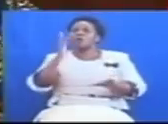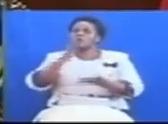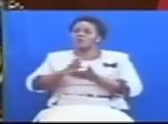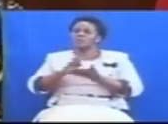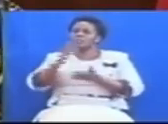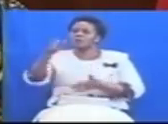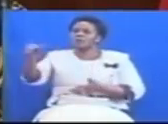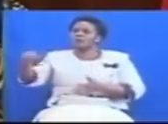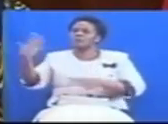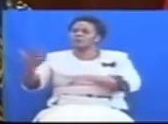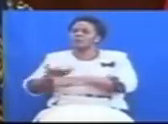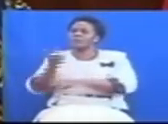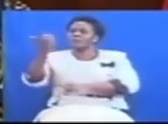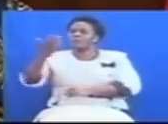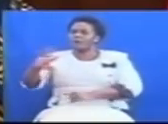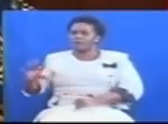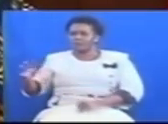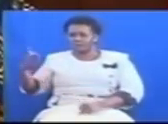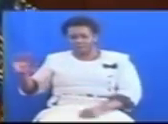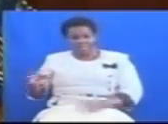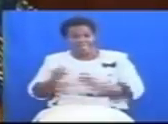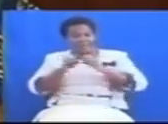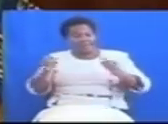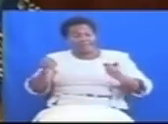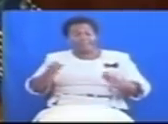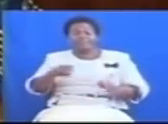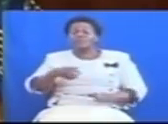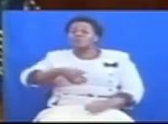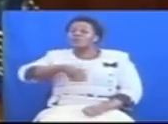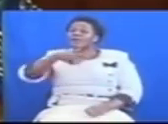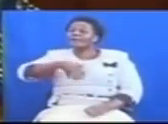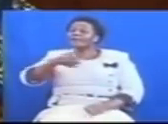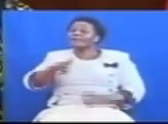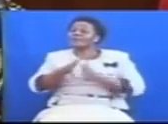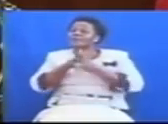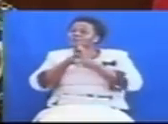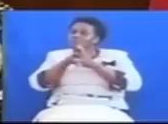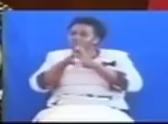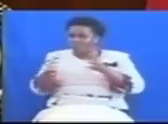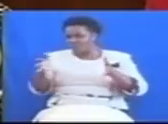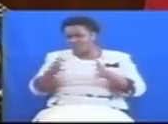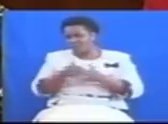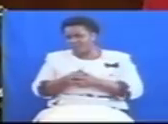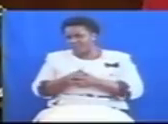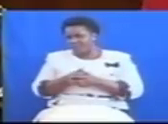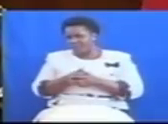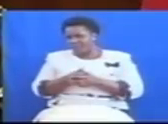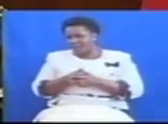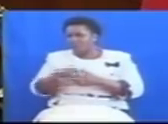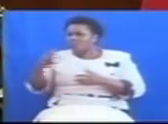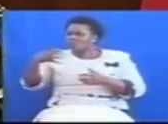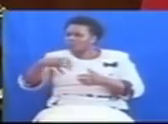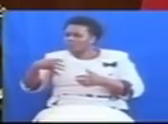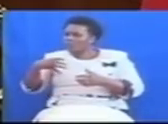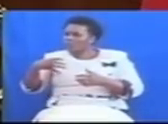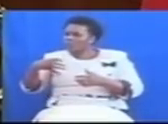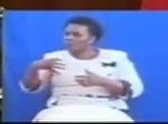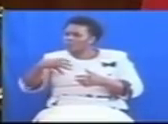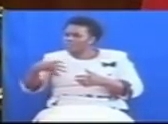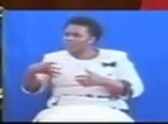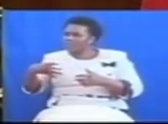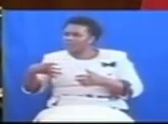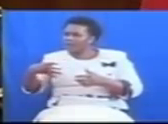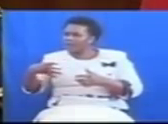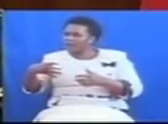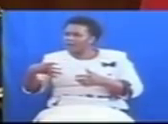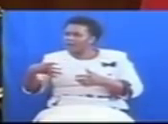lakini kumekuwa na kero kubwa na mbaya zaidi kutoka Wizara ya Maji ya kubambikia wananchi bill. Je, ni